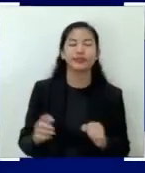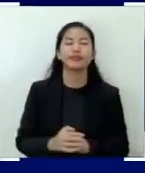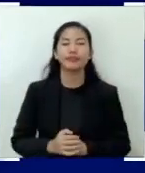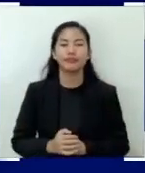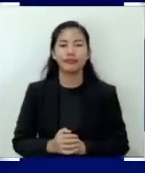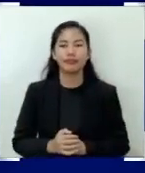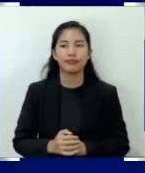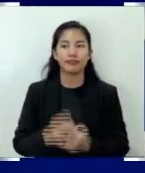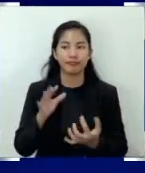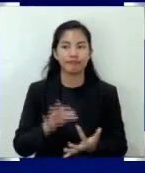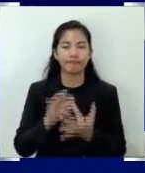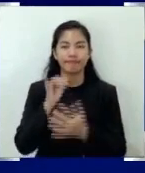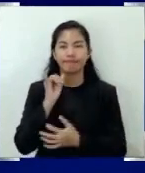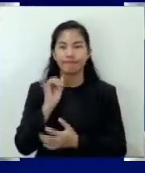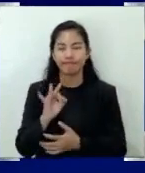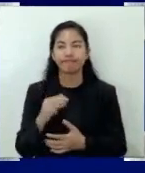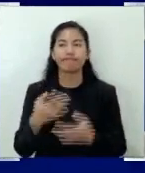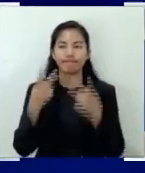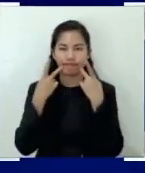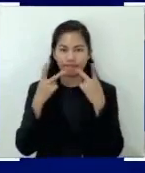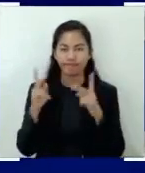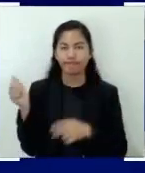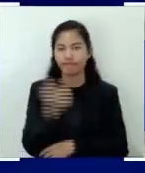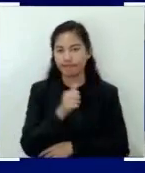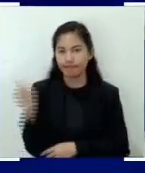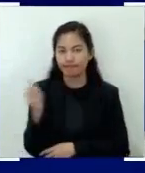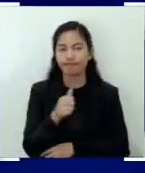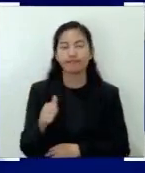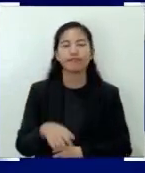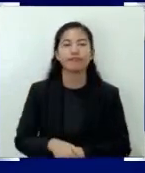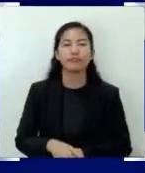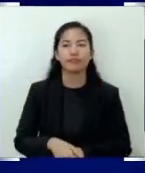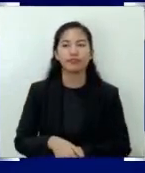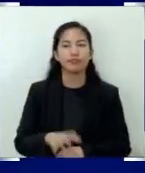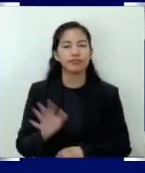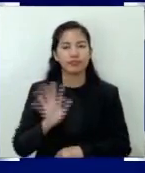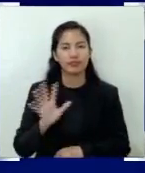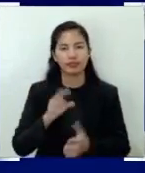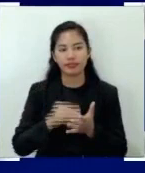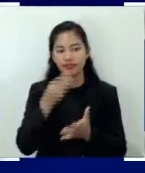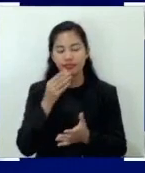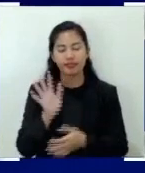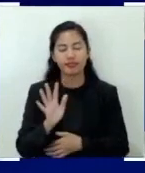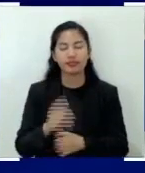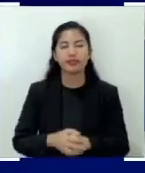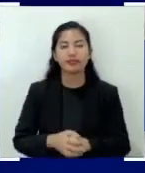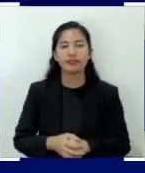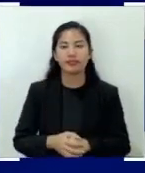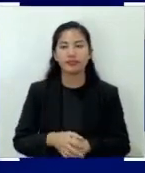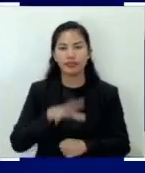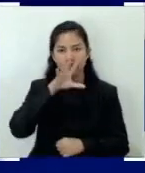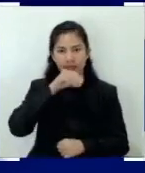ng pampublikong sasakyan, no, hindi kakakain, discourage or prohibit talking to each other.